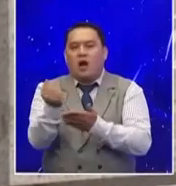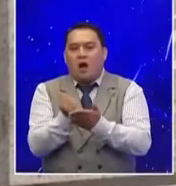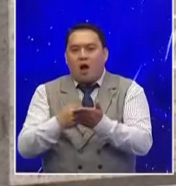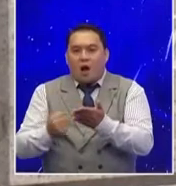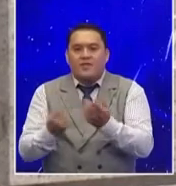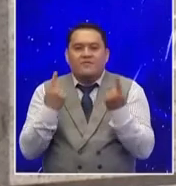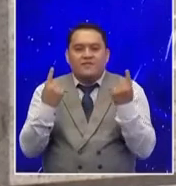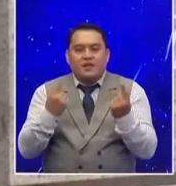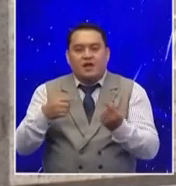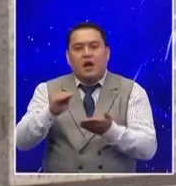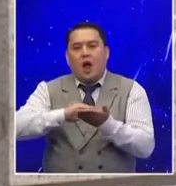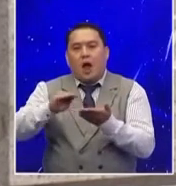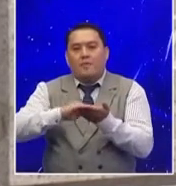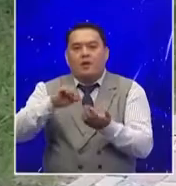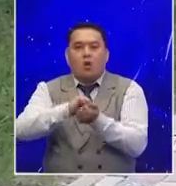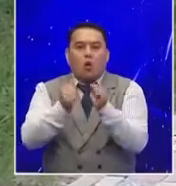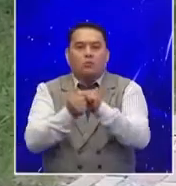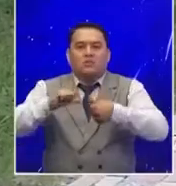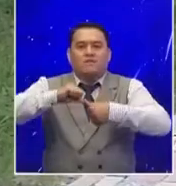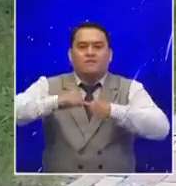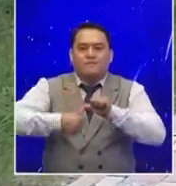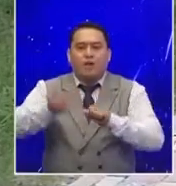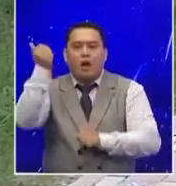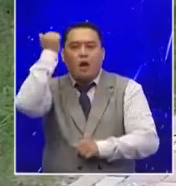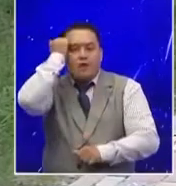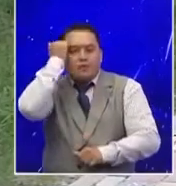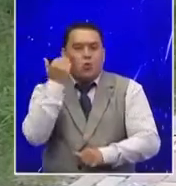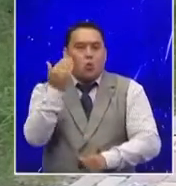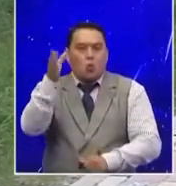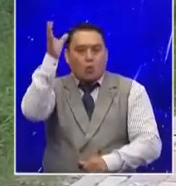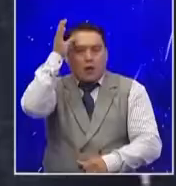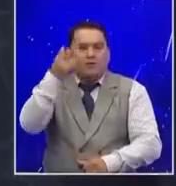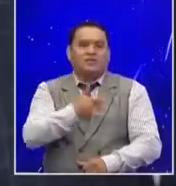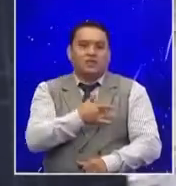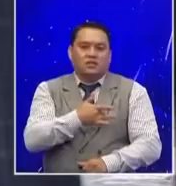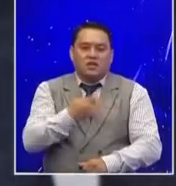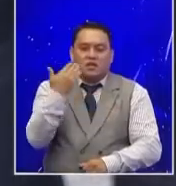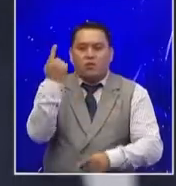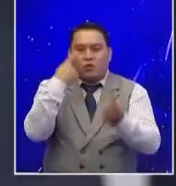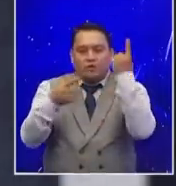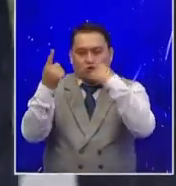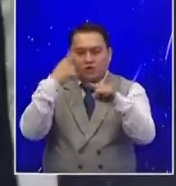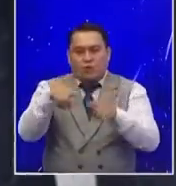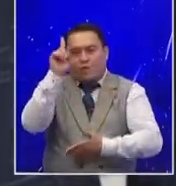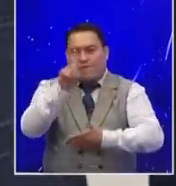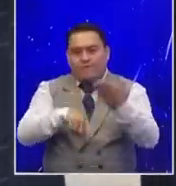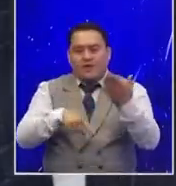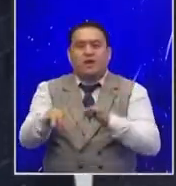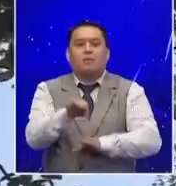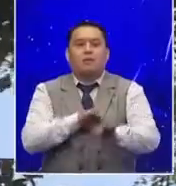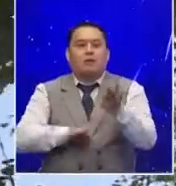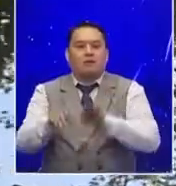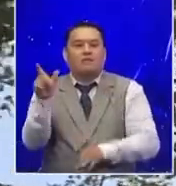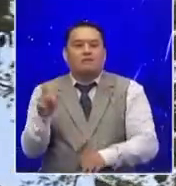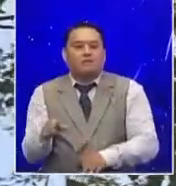изречения великого Абая. Это упрочит память о казахском мыслителе в умах и сердцах почитателей его творчества, уверены авторы проекта.